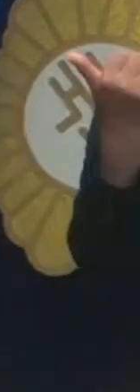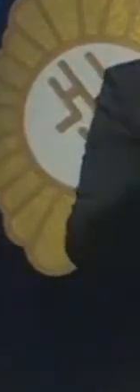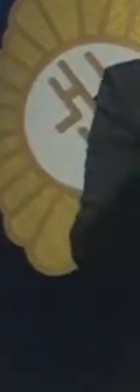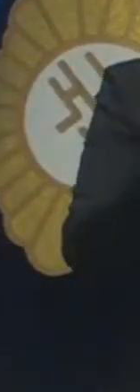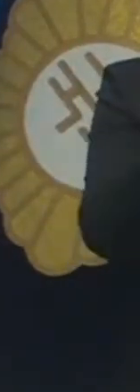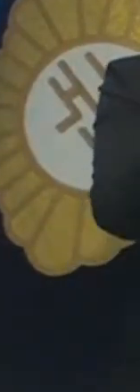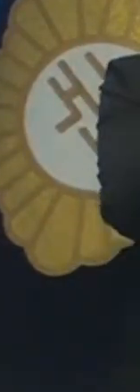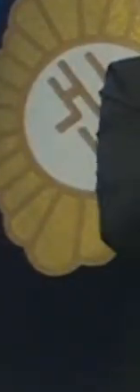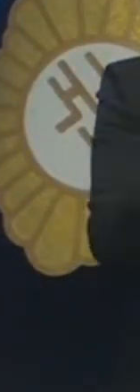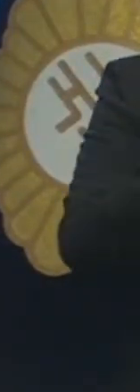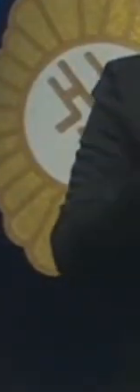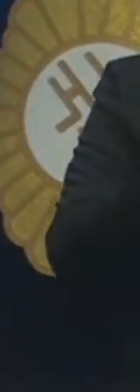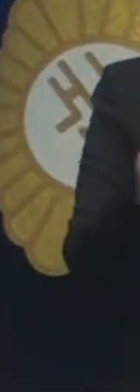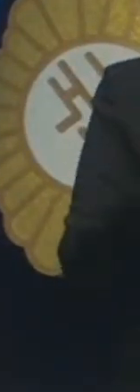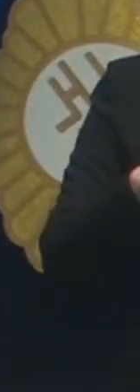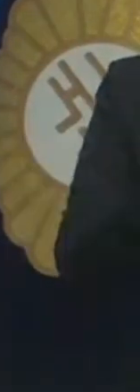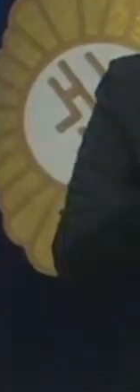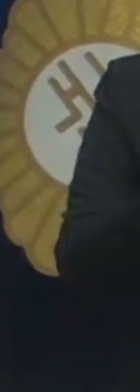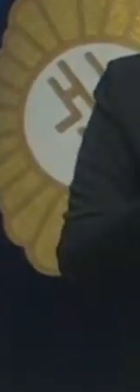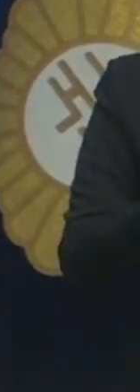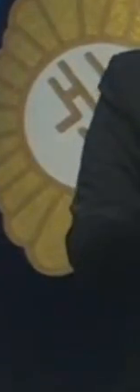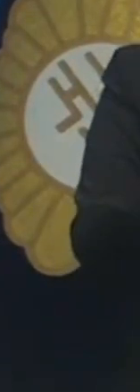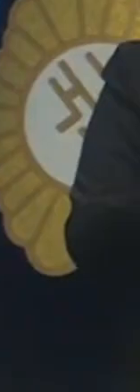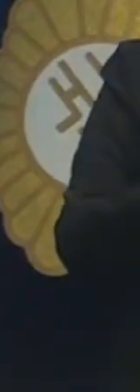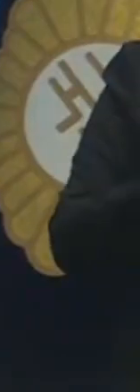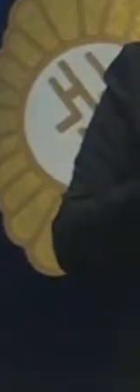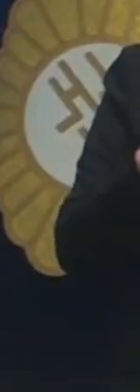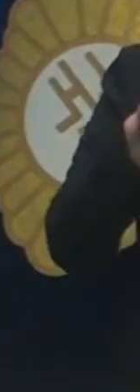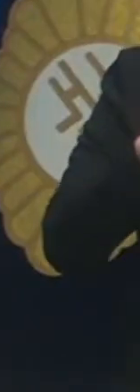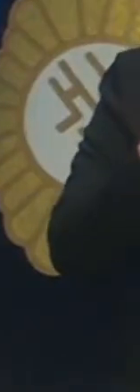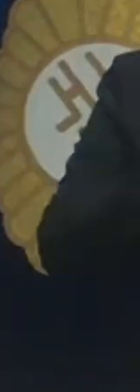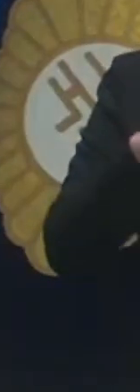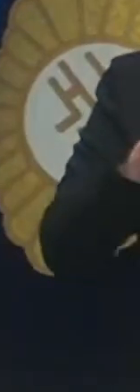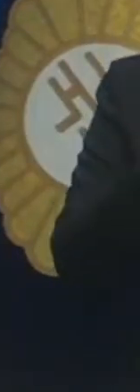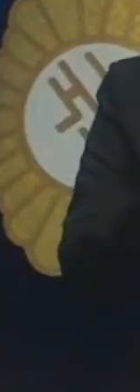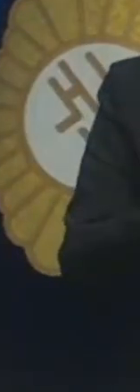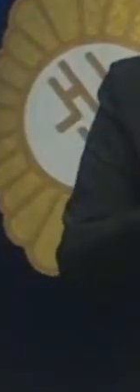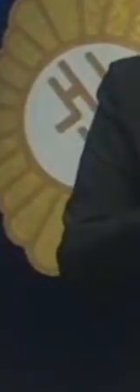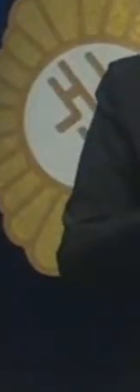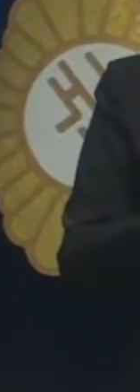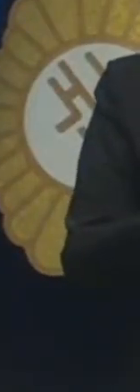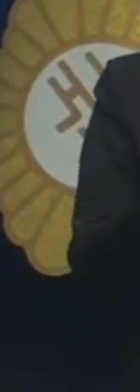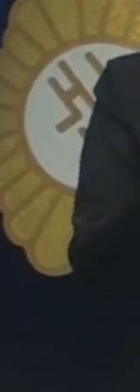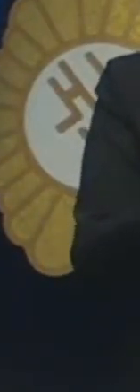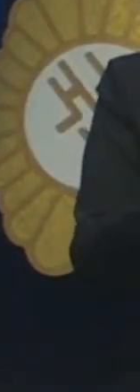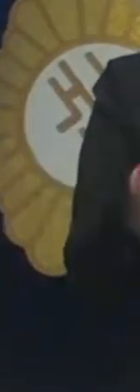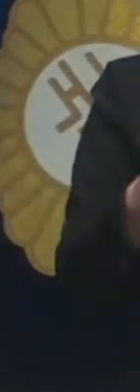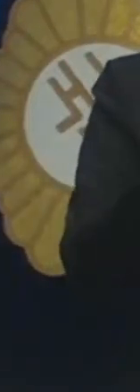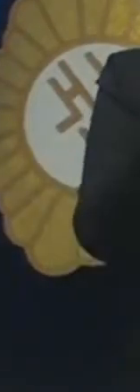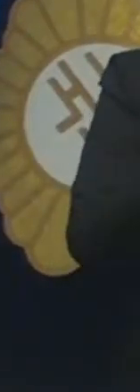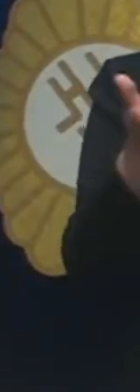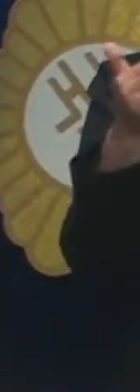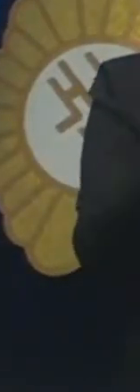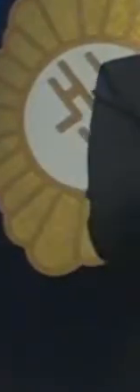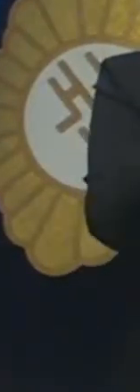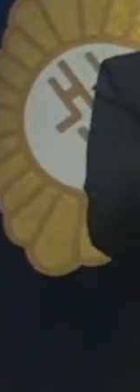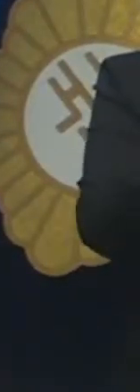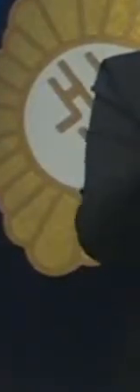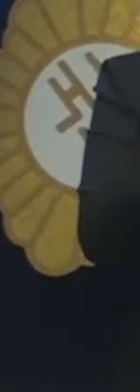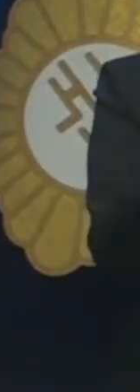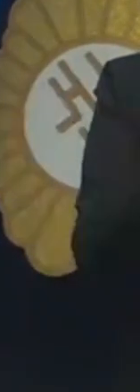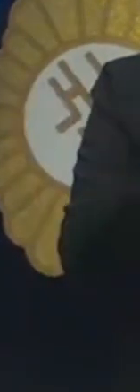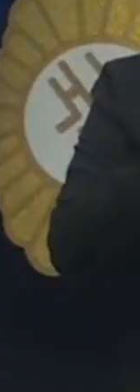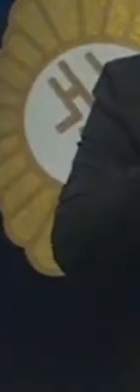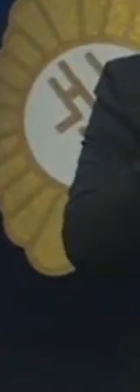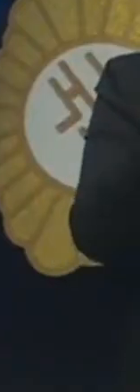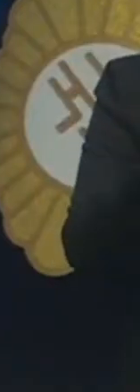이 문제를 해결하는 데 미온적이었다는 비판을 벗어날 수 없을 것입니다. 저와 사회민주당은 끝까지 이 문제를 해결해서 최선을 다할